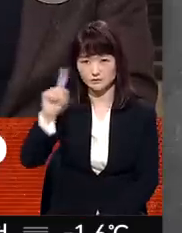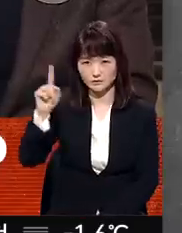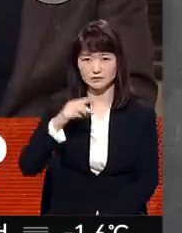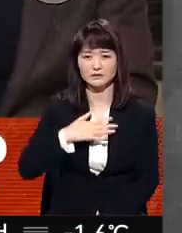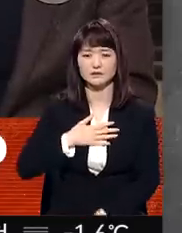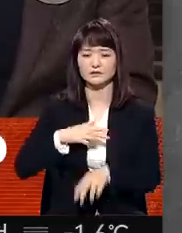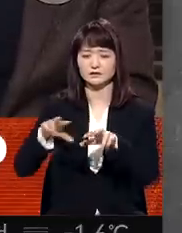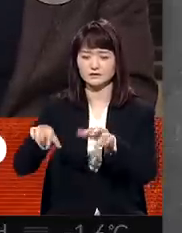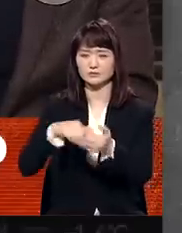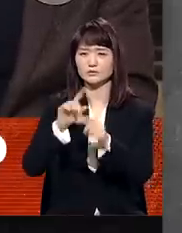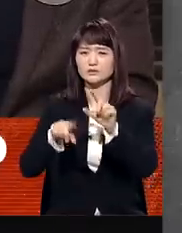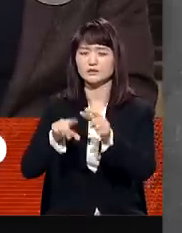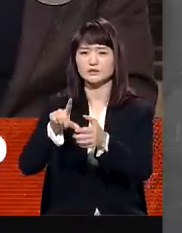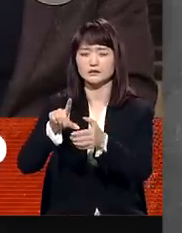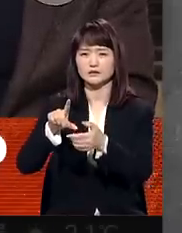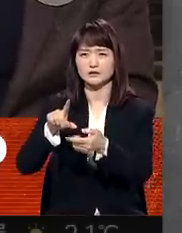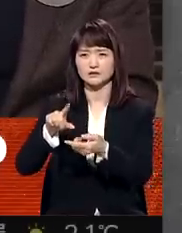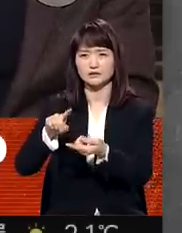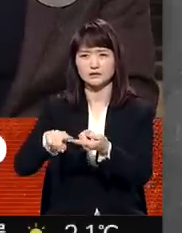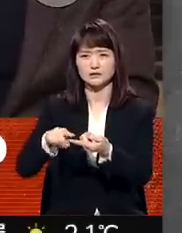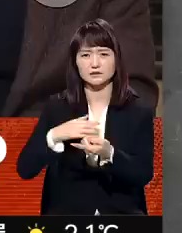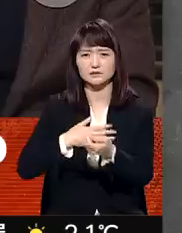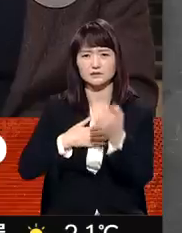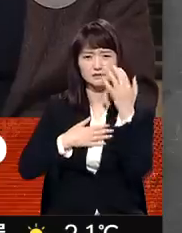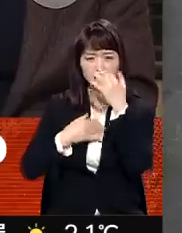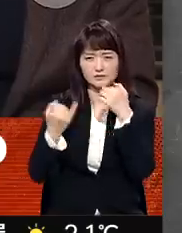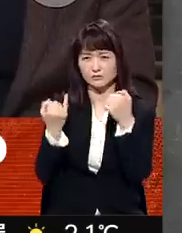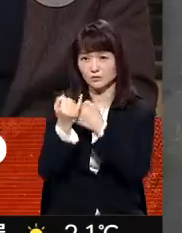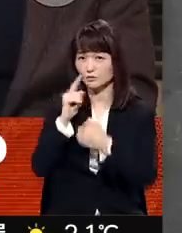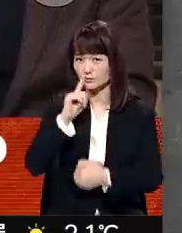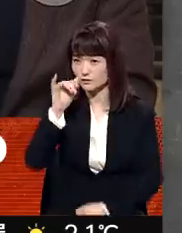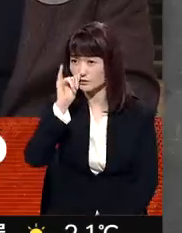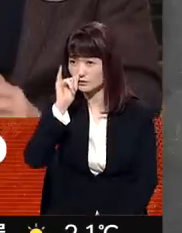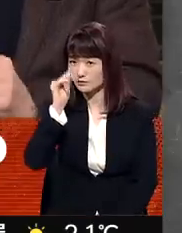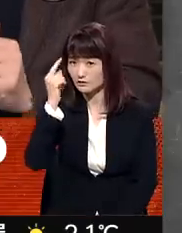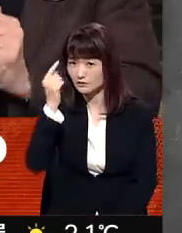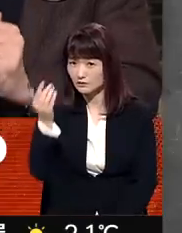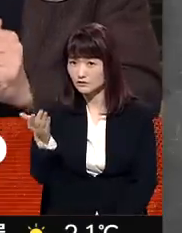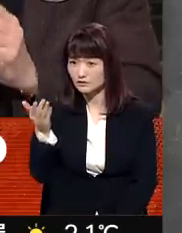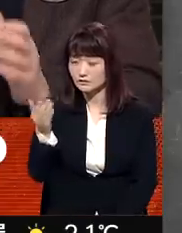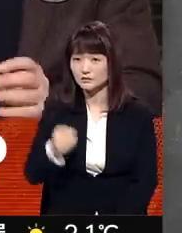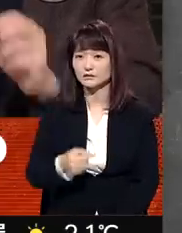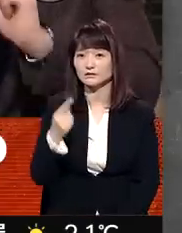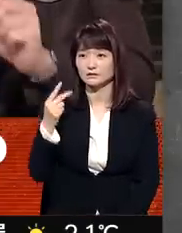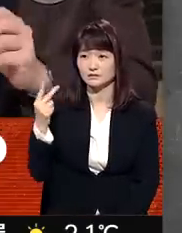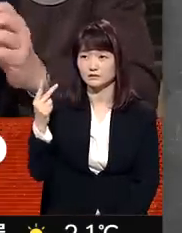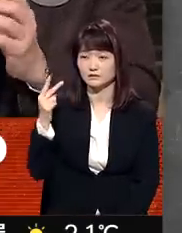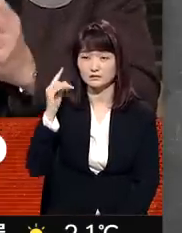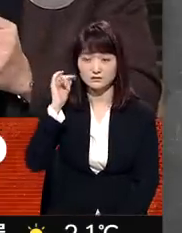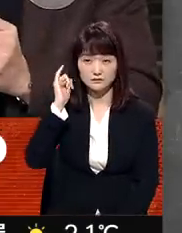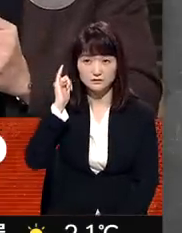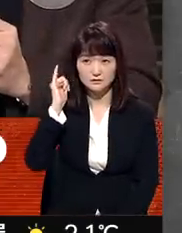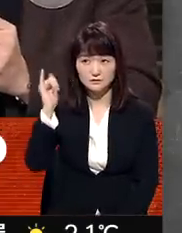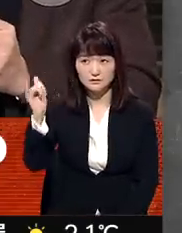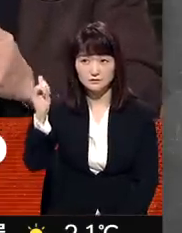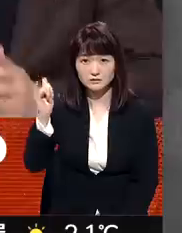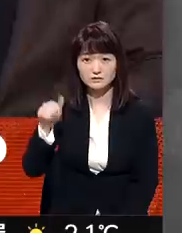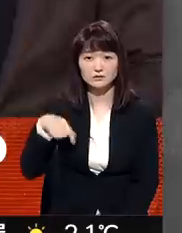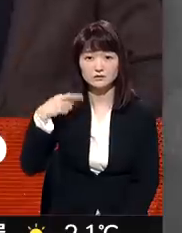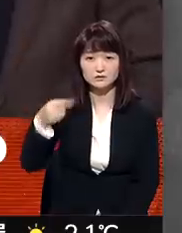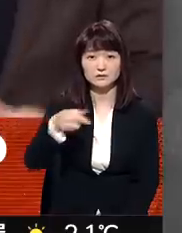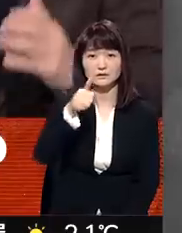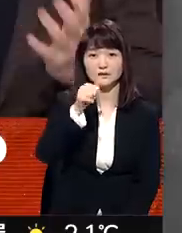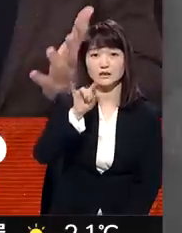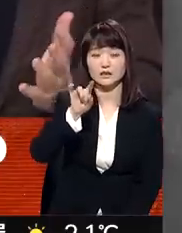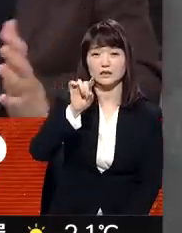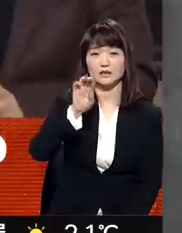상황인데 내가 지금 성폭행으로 고소할 수 있느냐라고 묻고 그 112 신고해서 다음날 우리가 해바라기 센터라는 곳이